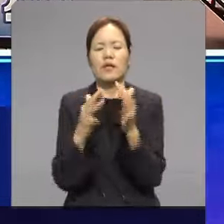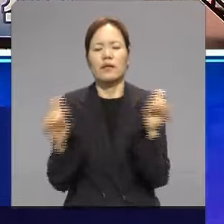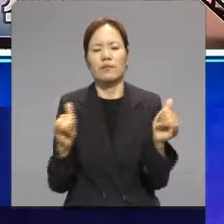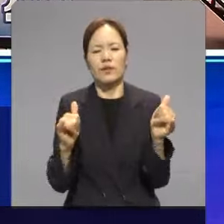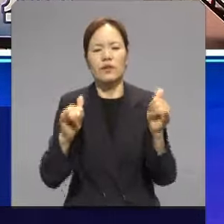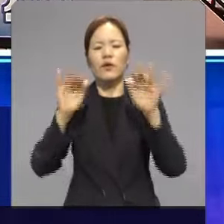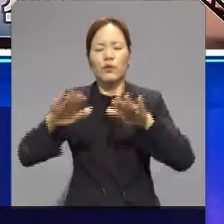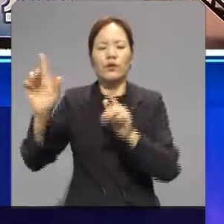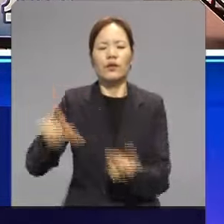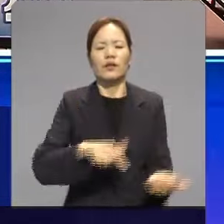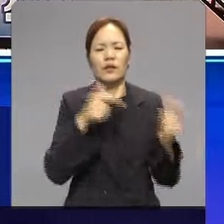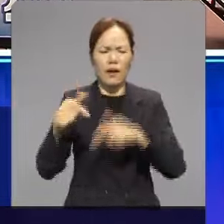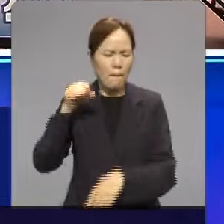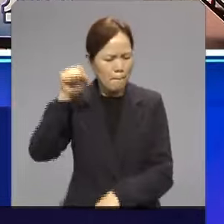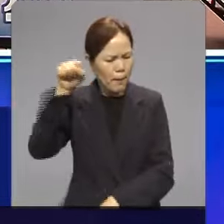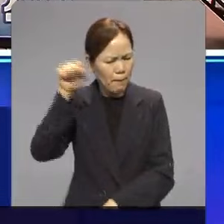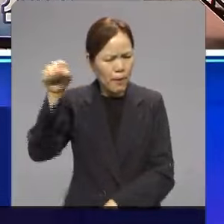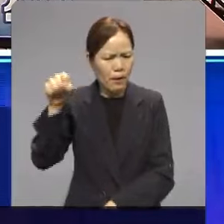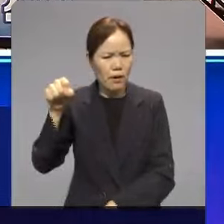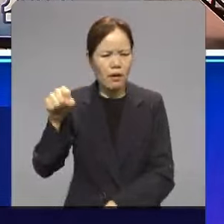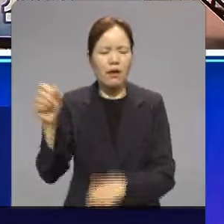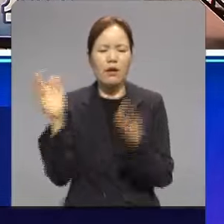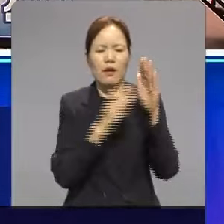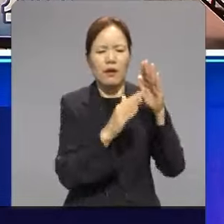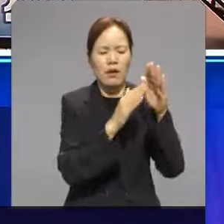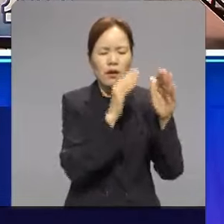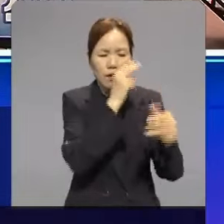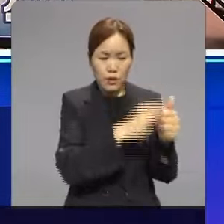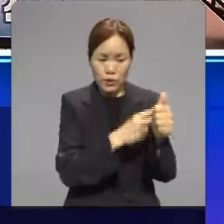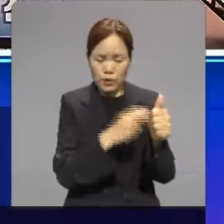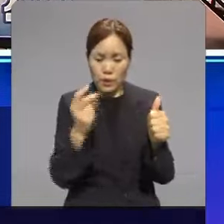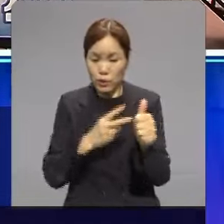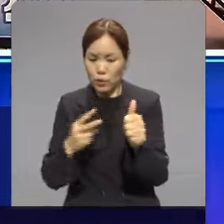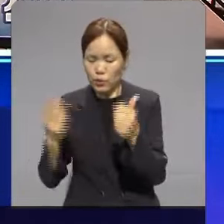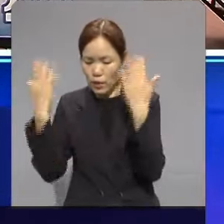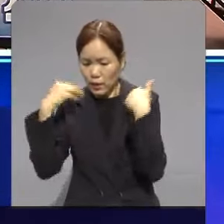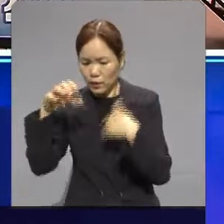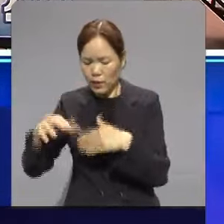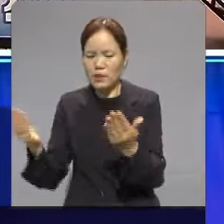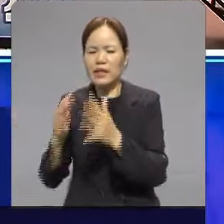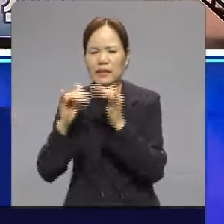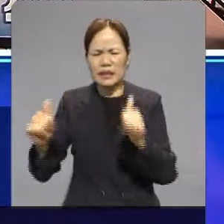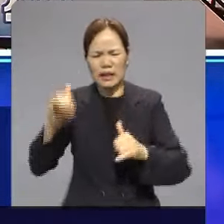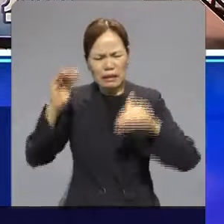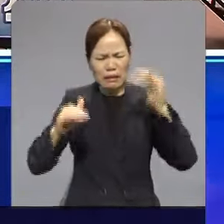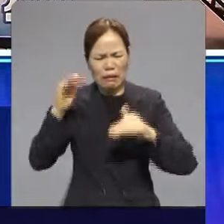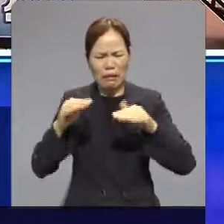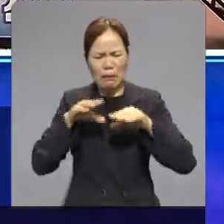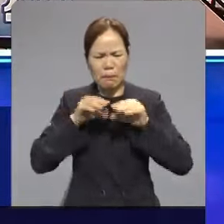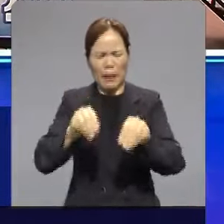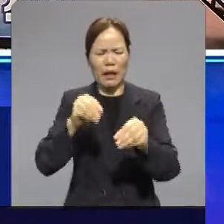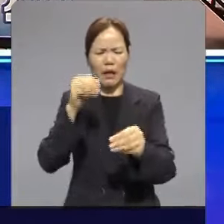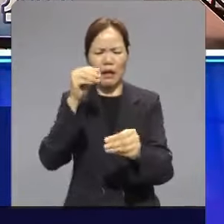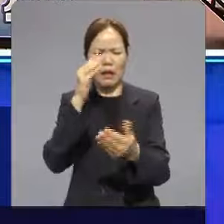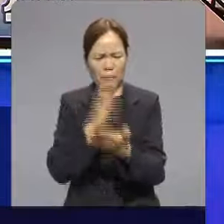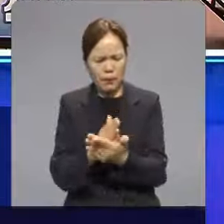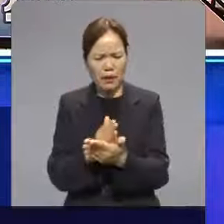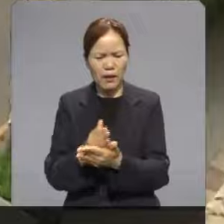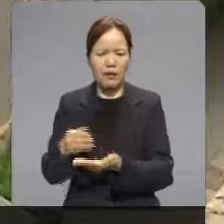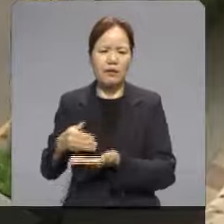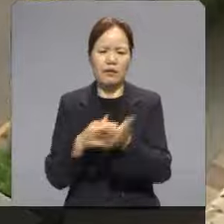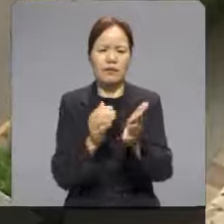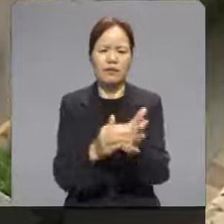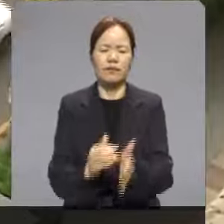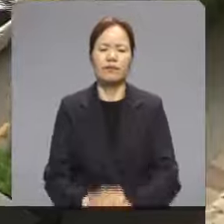하루 총파업을 벌였습니다. 공무원과 공무직 간 차별 철폐를 주장했습니다. 김대영 기자입니다.